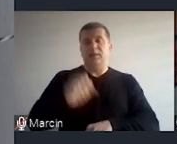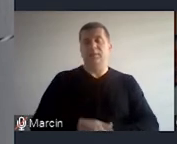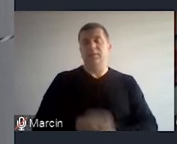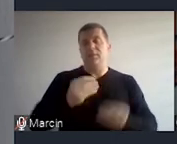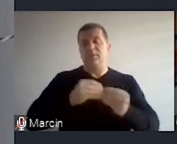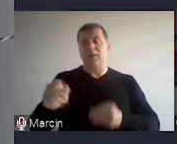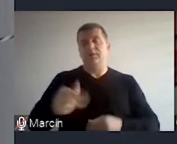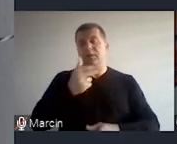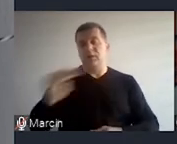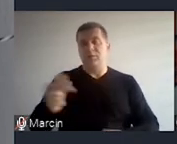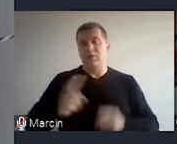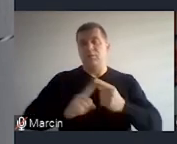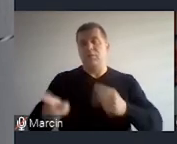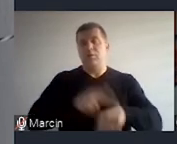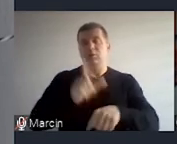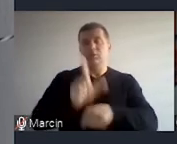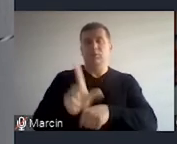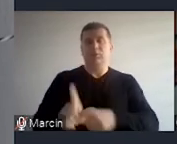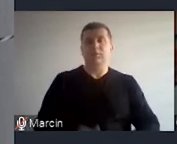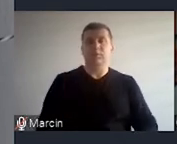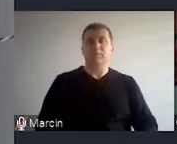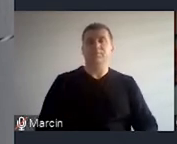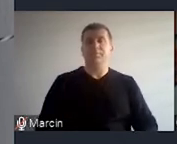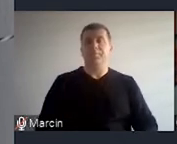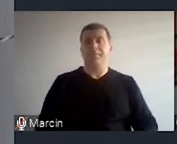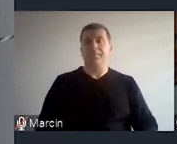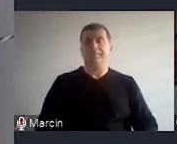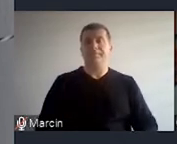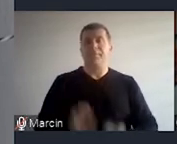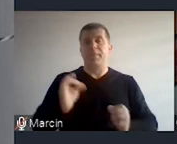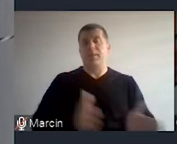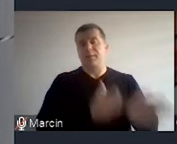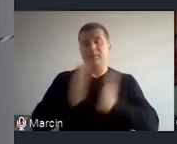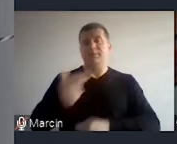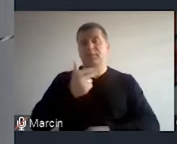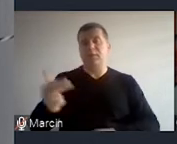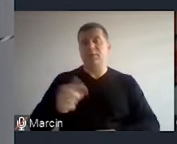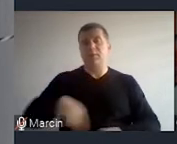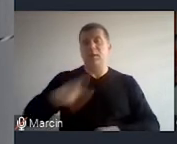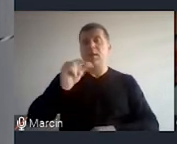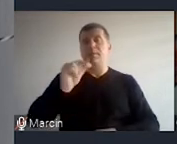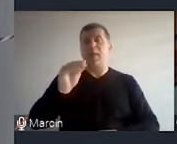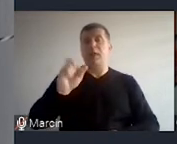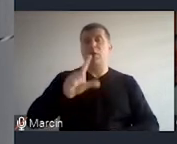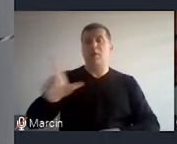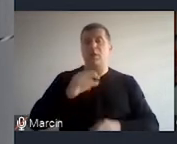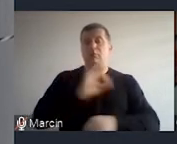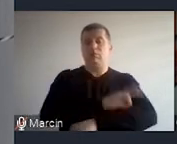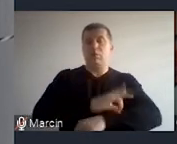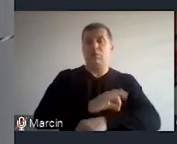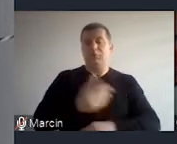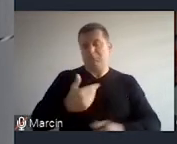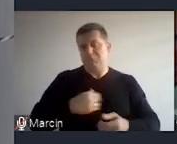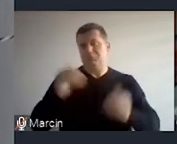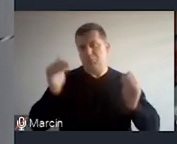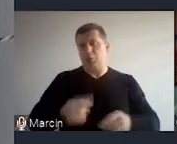ten temat po 12. Wchodzimy, proszę Państwa, w zagadnienia dotyczące personelu projektu. Oczywiście śmiało